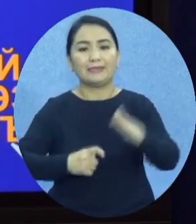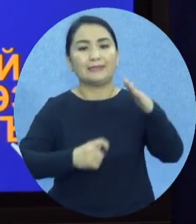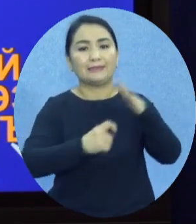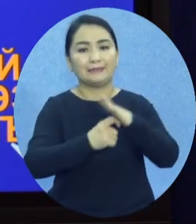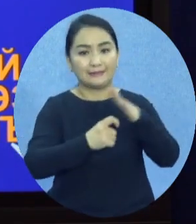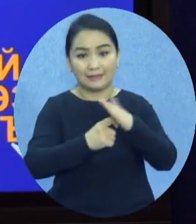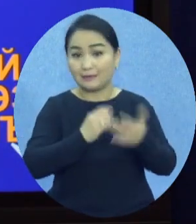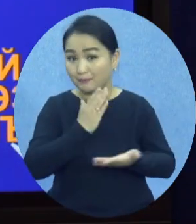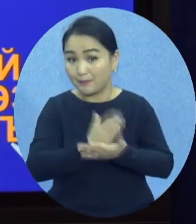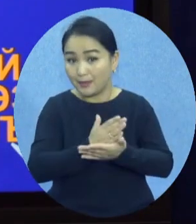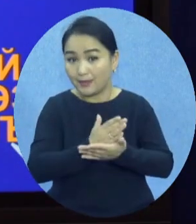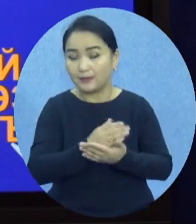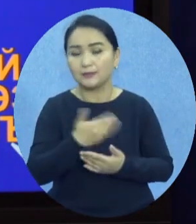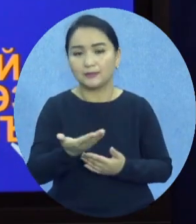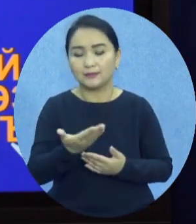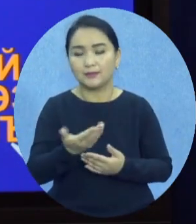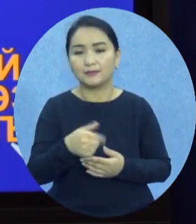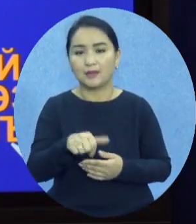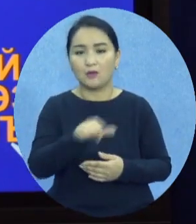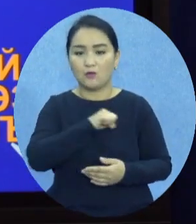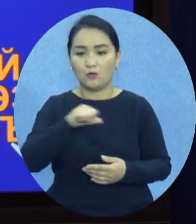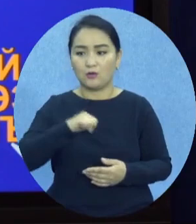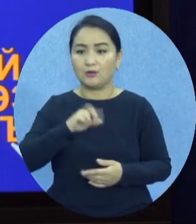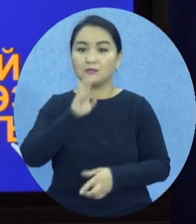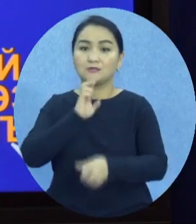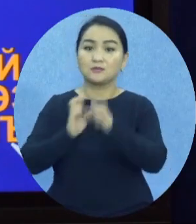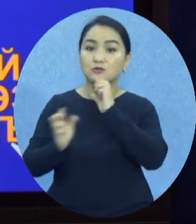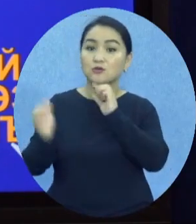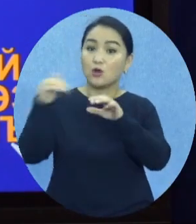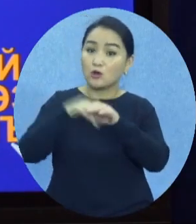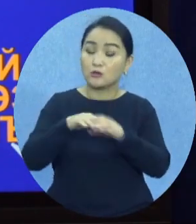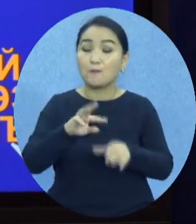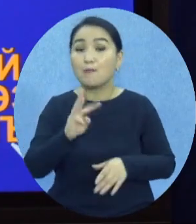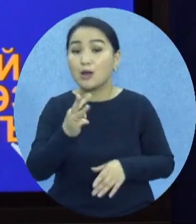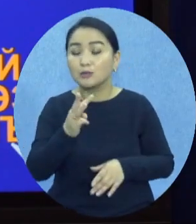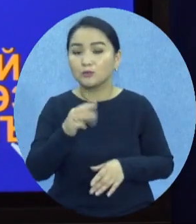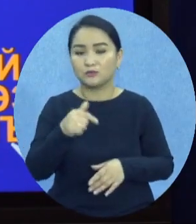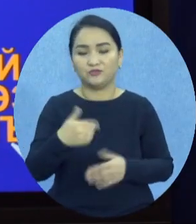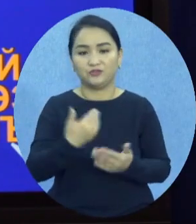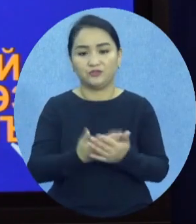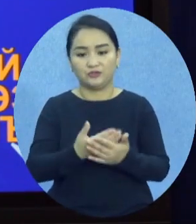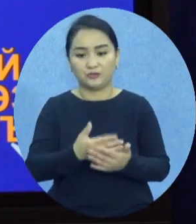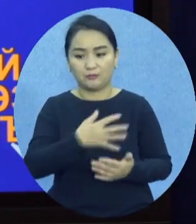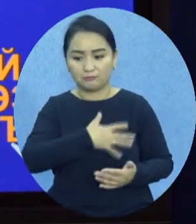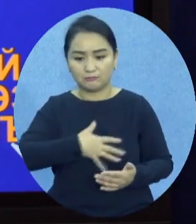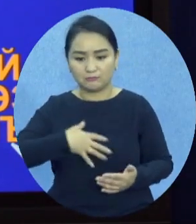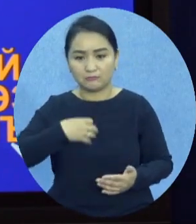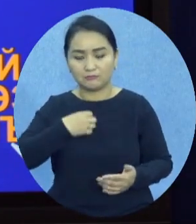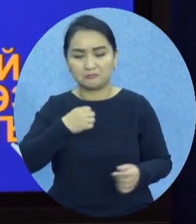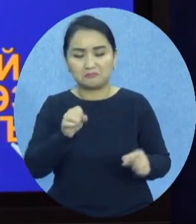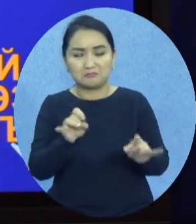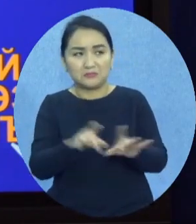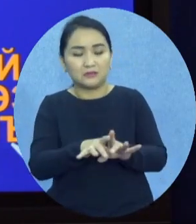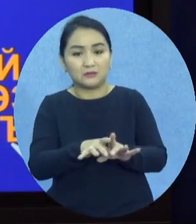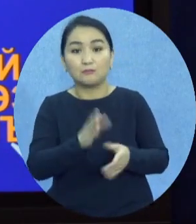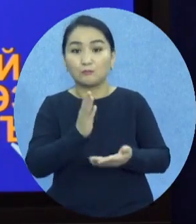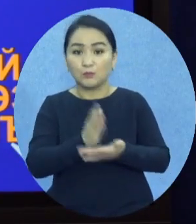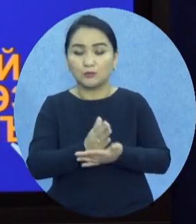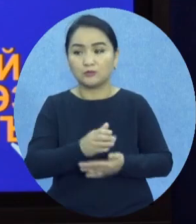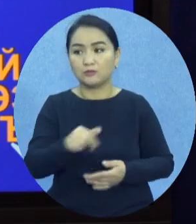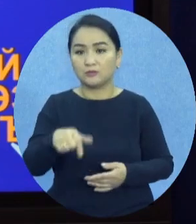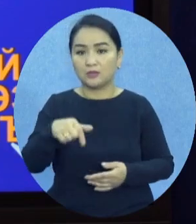Ийм нөхцөлд бол эргээ та эрсдэлд орж болзошгүй. Хэрвээ танд ямар нэгэн шинж тэмдэг илэрх юм бол тухайн орон нутагтаа эрүүл мэндийн тусламж үйлчлэг